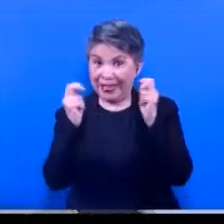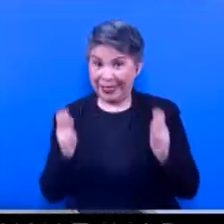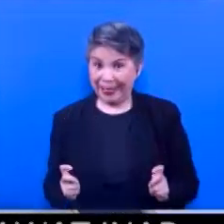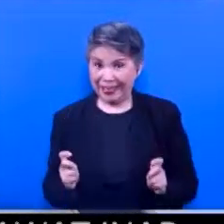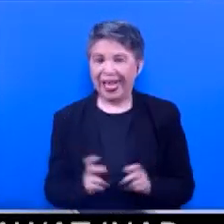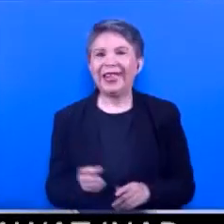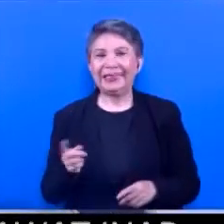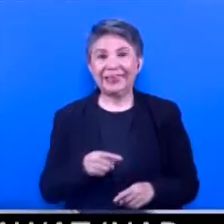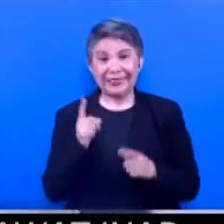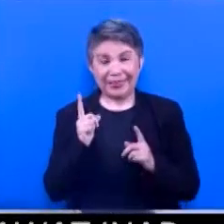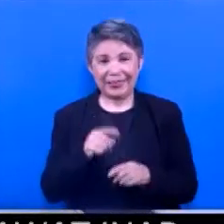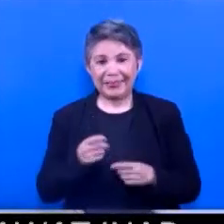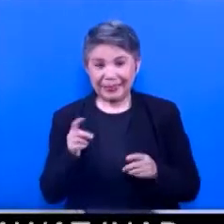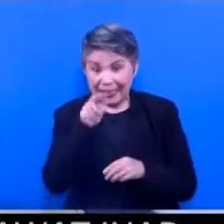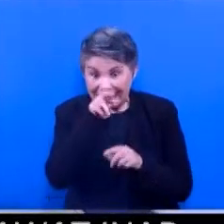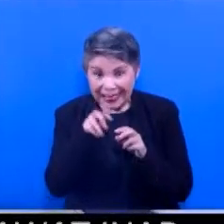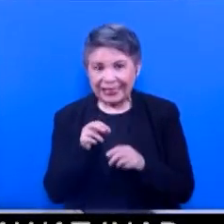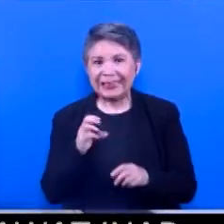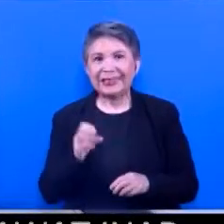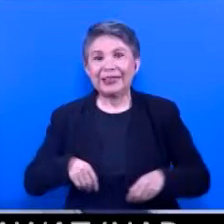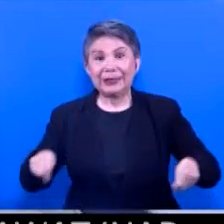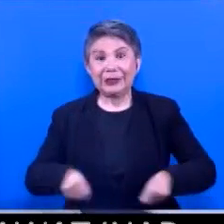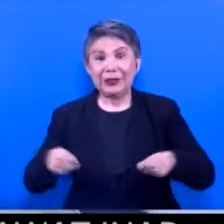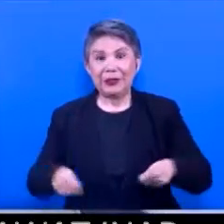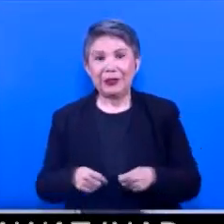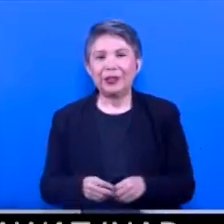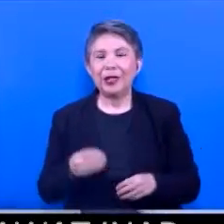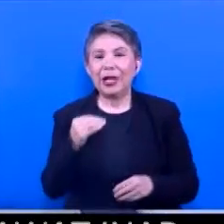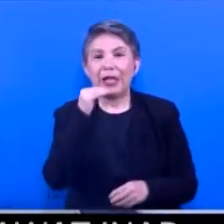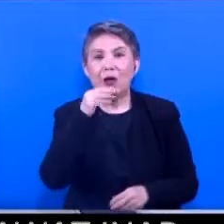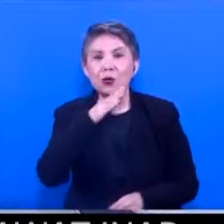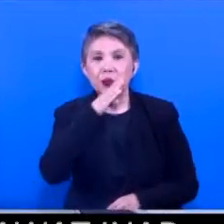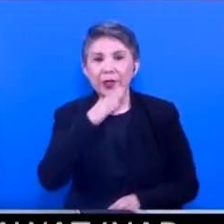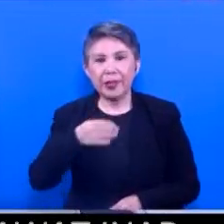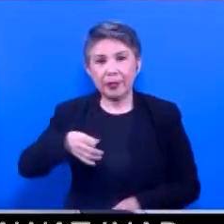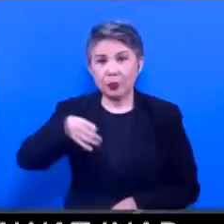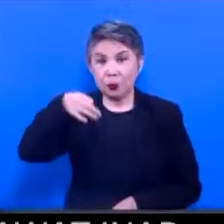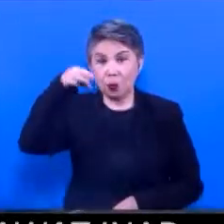Menjadi kali ini akan mengajak Anda mengintip dapur kuno tahu kuning Kediri.